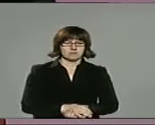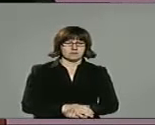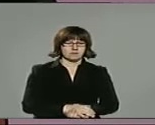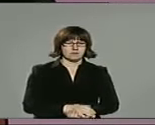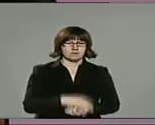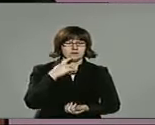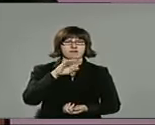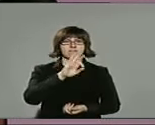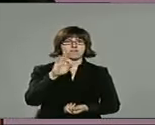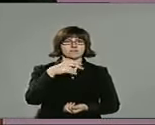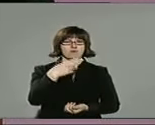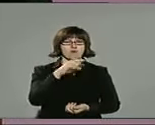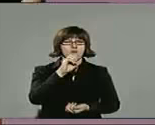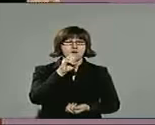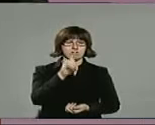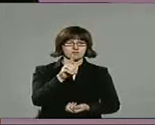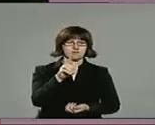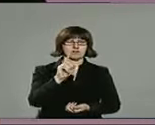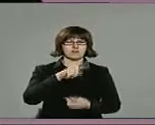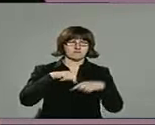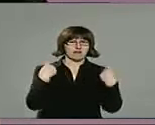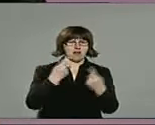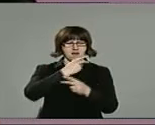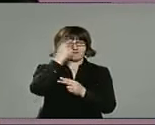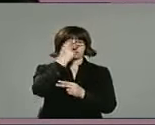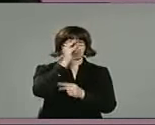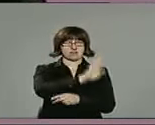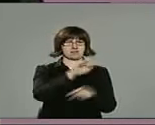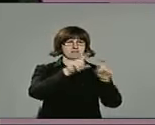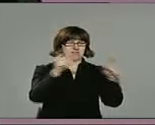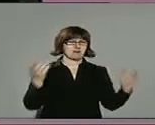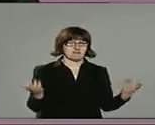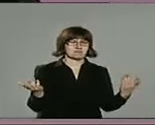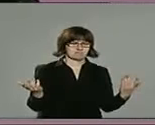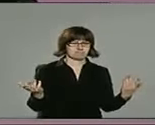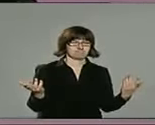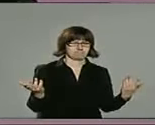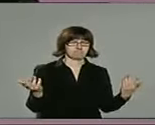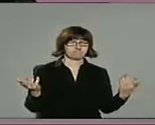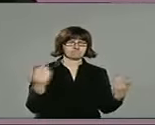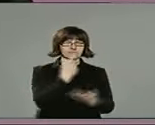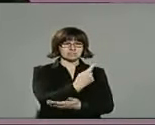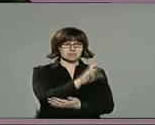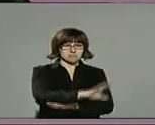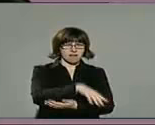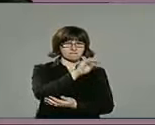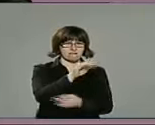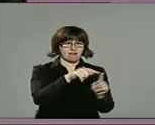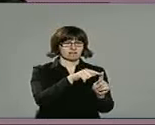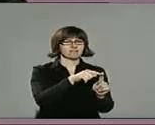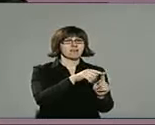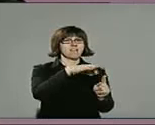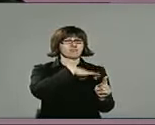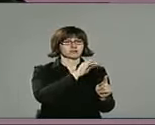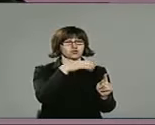lieber François Hollande, ich meine, wir alle haben verstanden, worum es geht. Du beginnst damit,